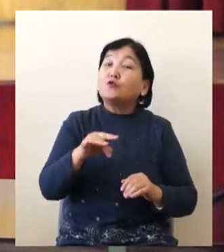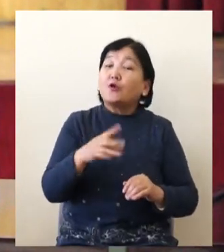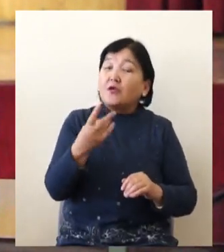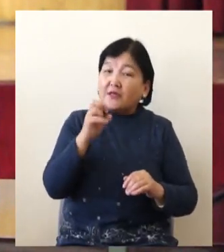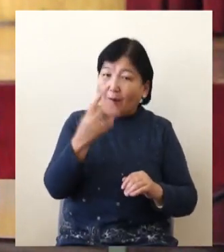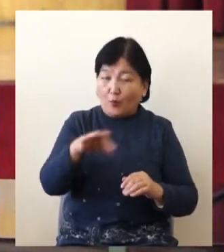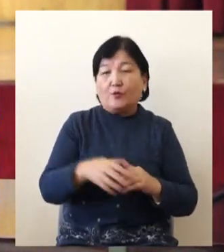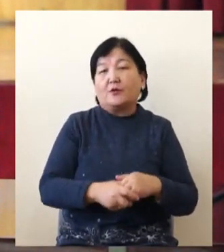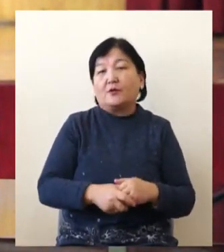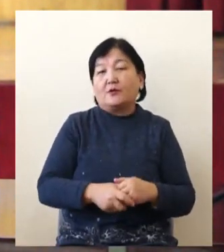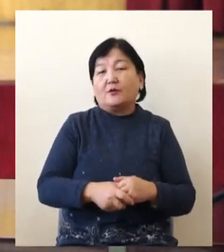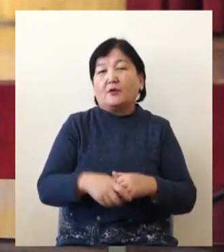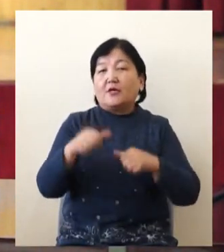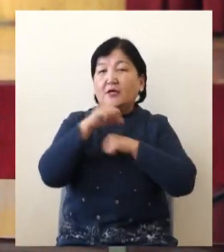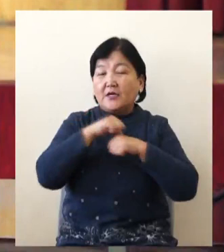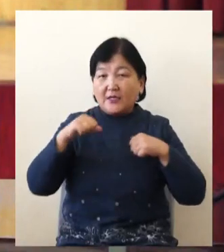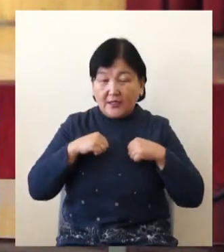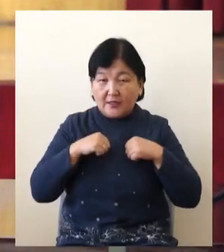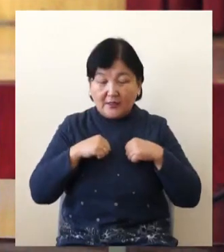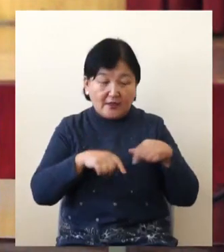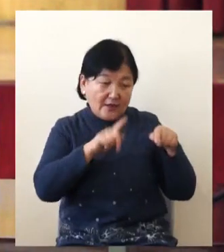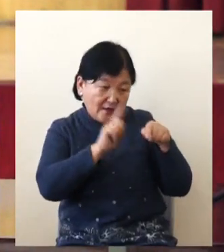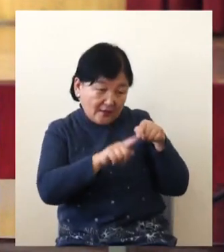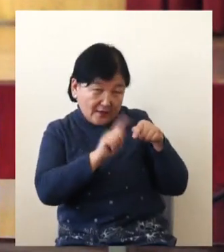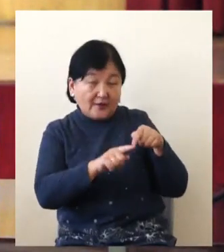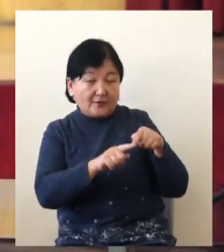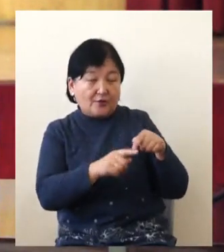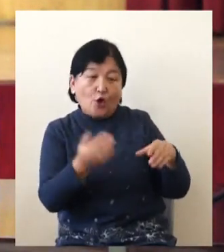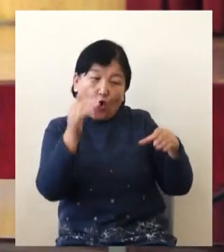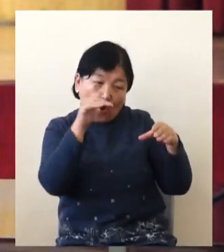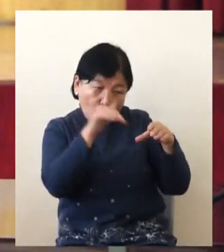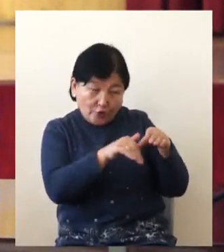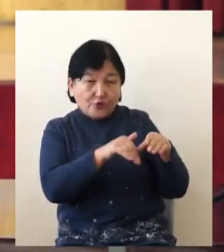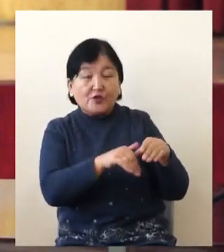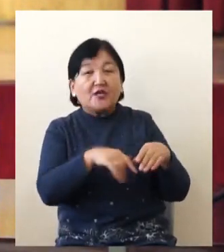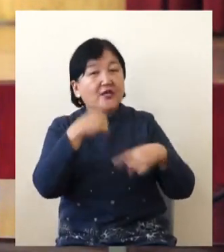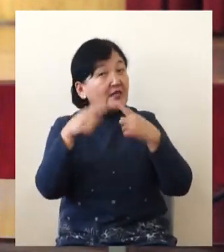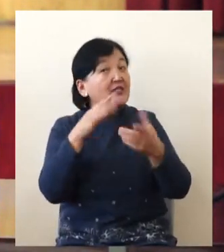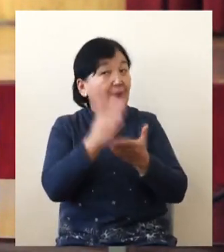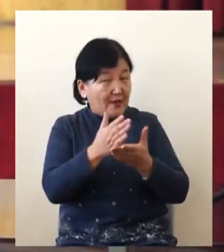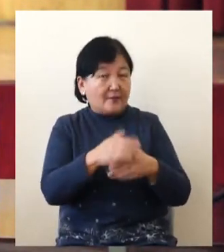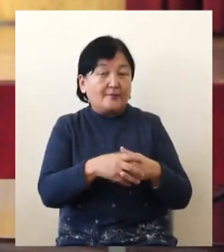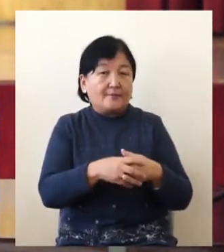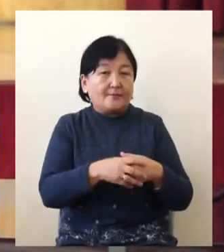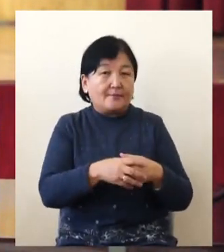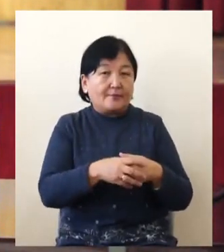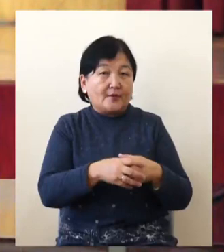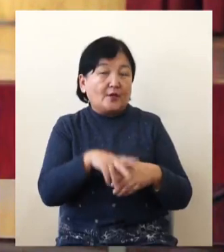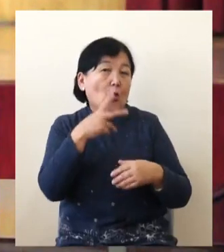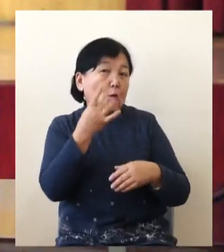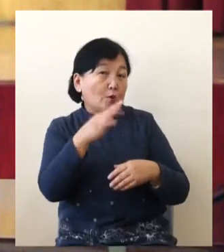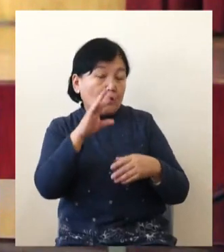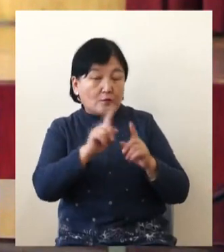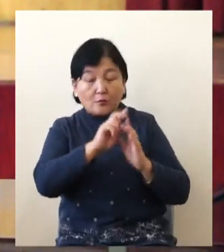тэдний үйл ажиллагааг иргэд хянахад иргэд оролцохыг хэлж байгаа. Иргэд тэдний үйл ажиллагаа юу? Үр дүнгийн